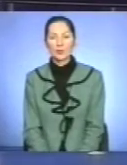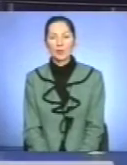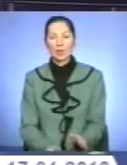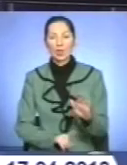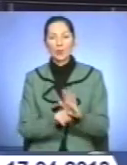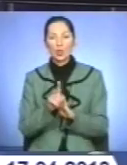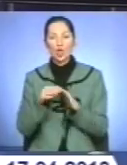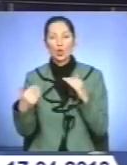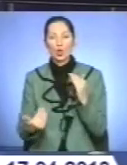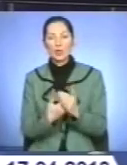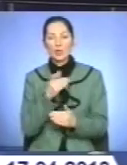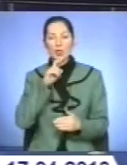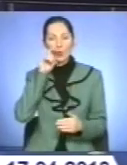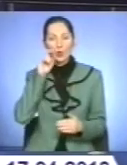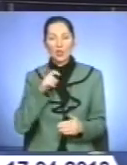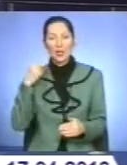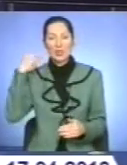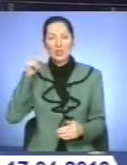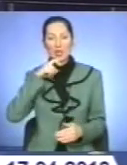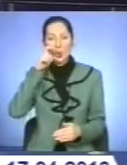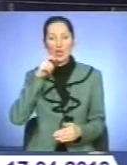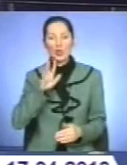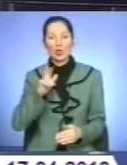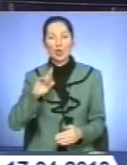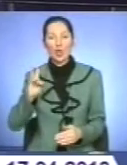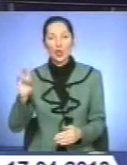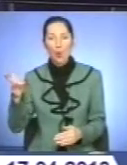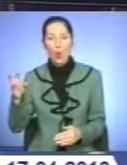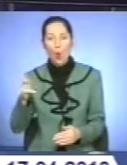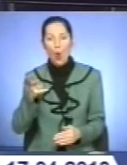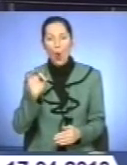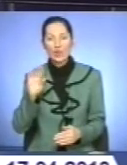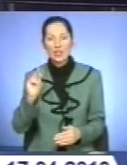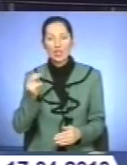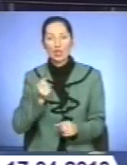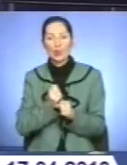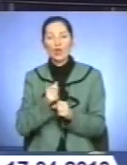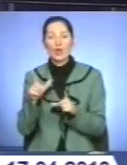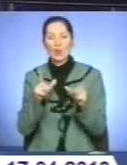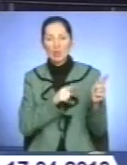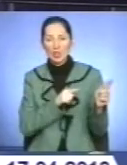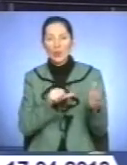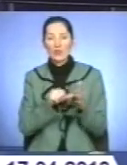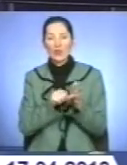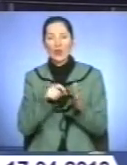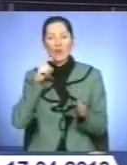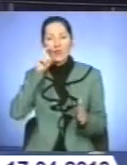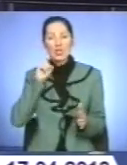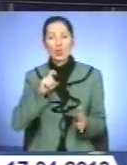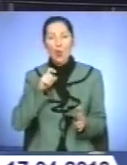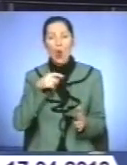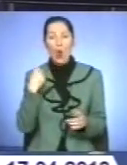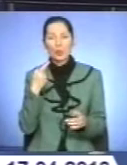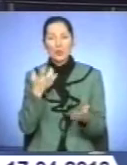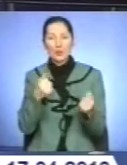Спочатку до вістей з України. Президент України Віктор Янукович з робочим візитом відвідав Вінницьку область, взяв участь у відкритті одного